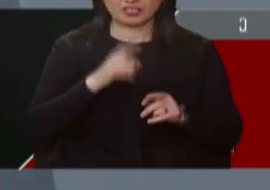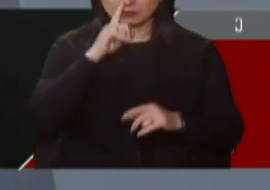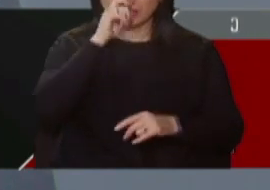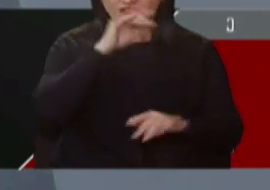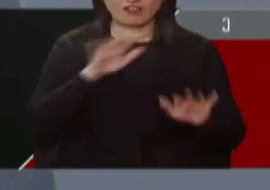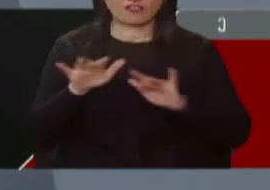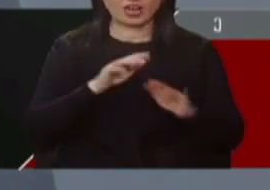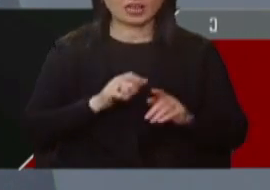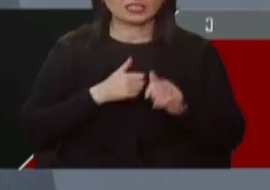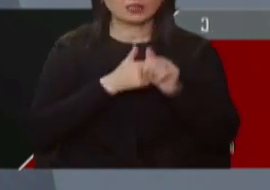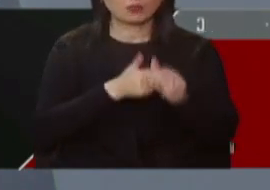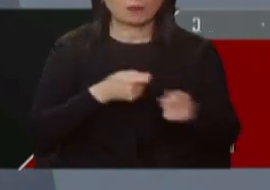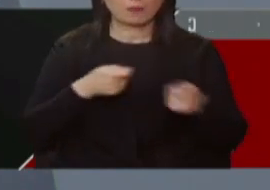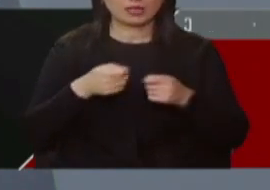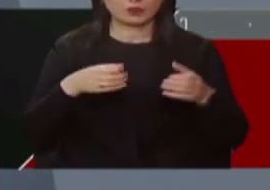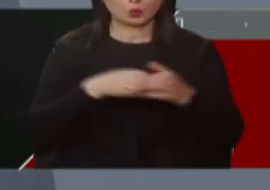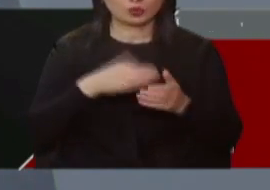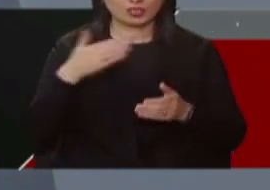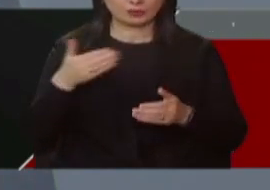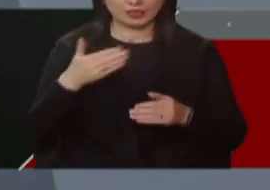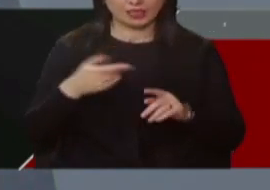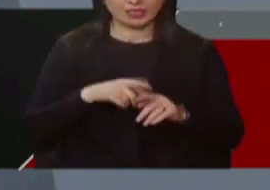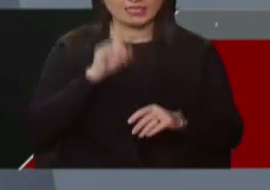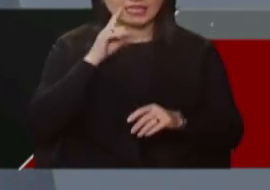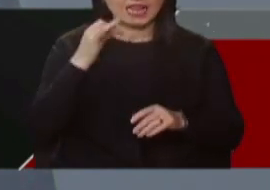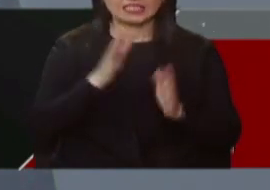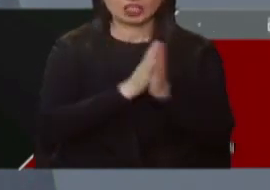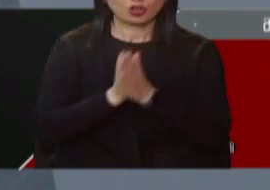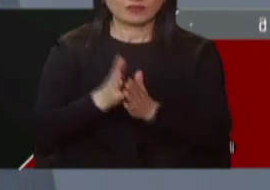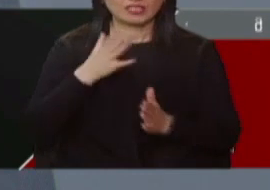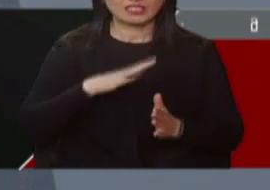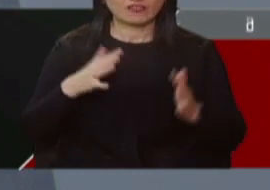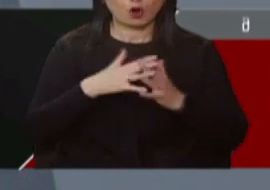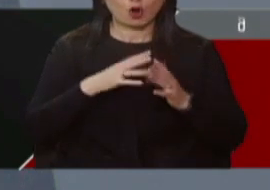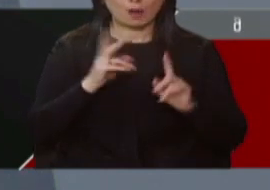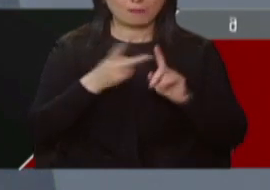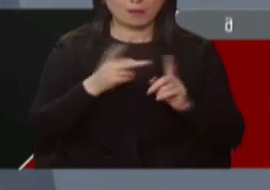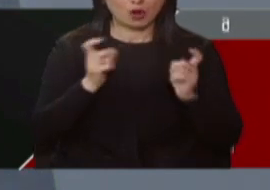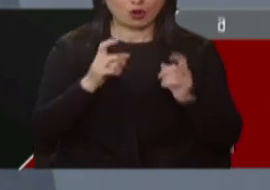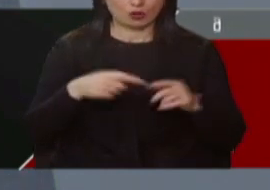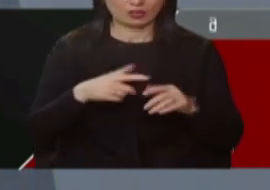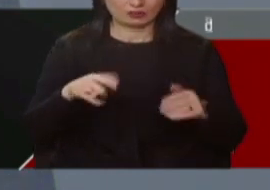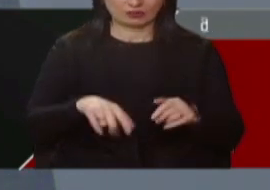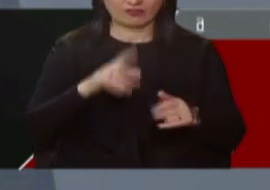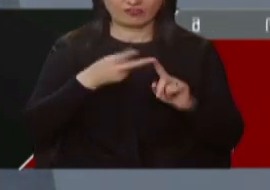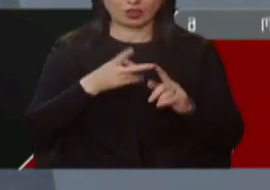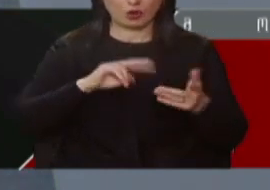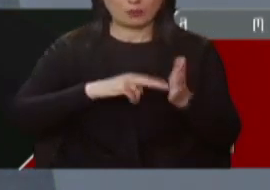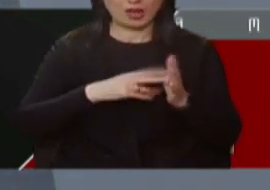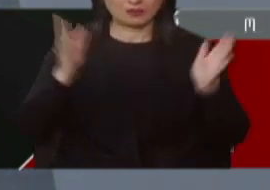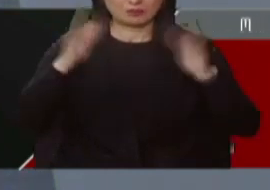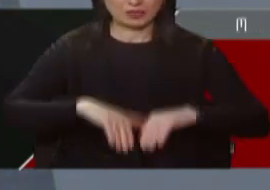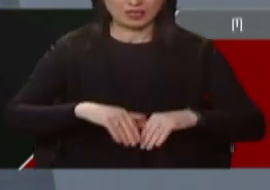mtsvave reaktsiebi moqva martvali gundis mkhridan romelis Zelenskis tkhovnas sakartveloshi omis meore frontis gakhsnis chavardneli gegmis